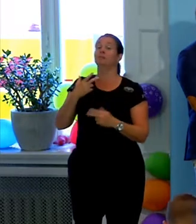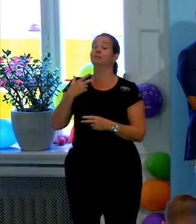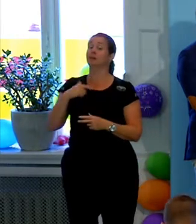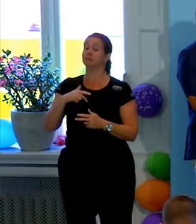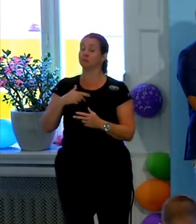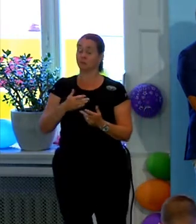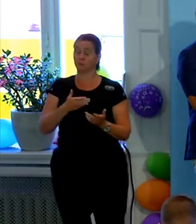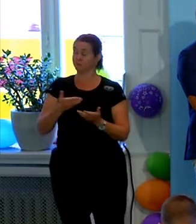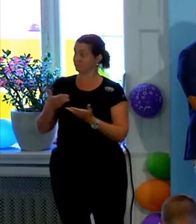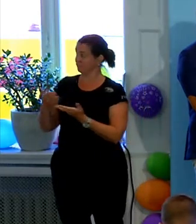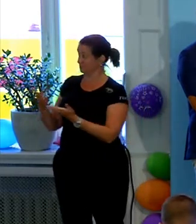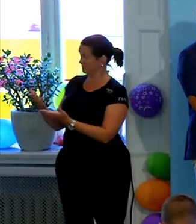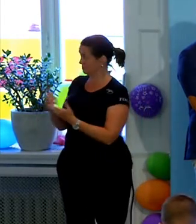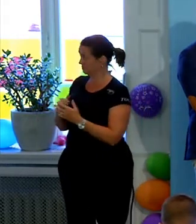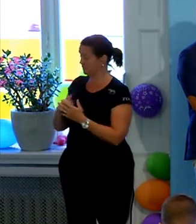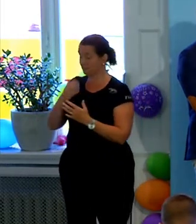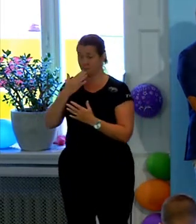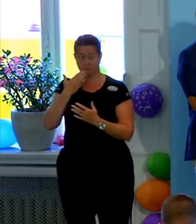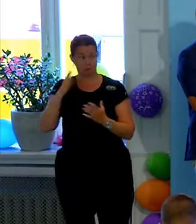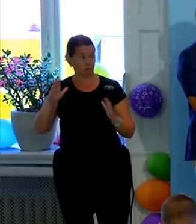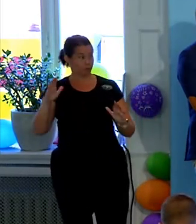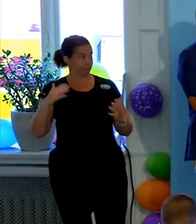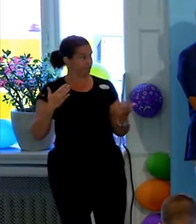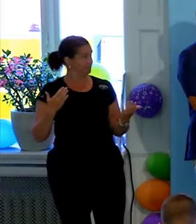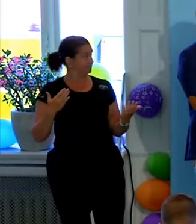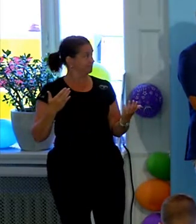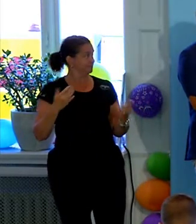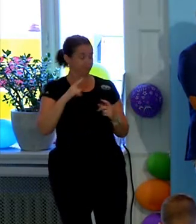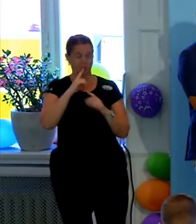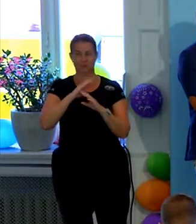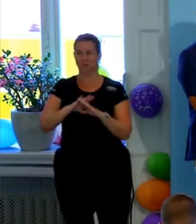Ja. Vem vill hugga på den?